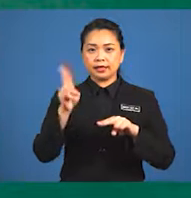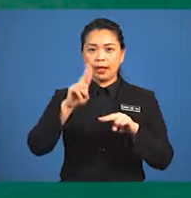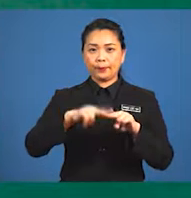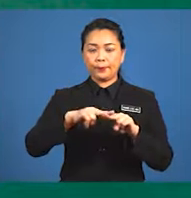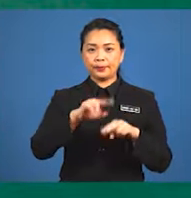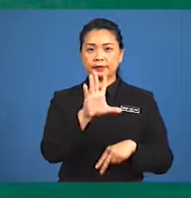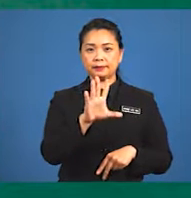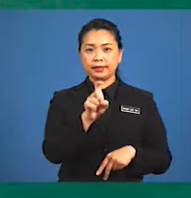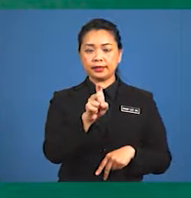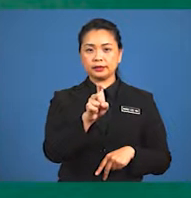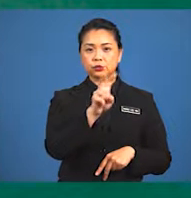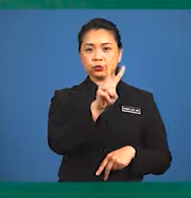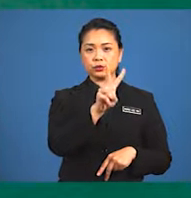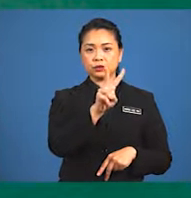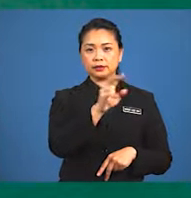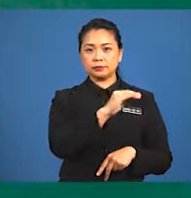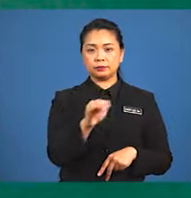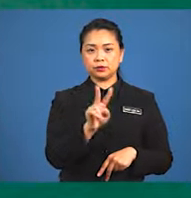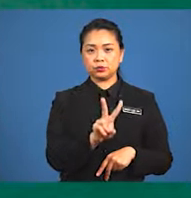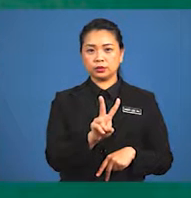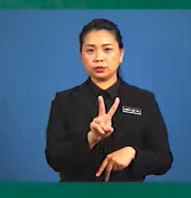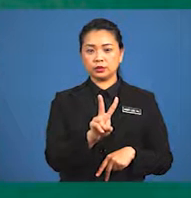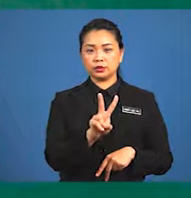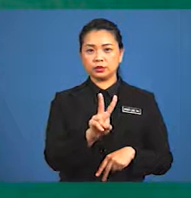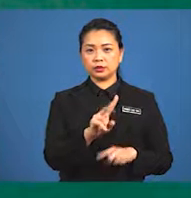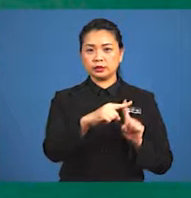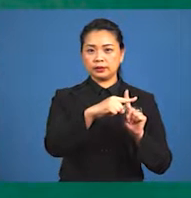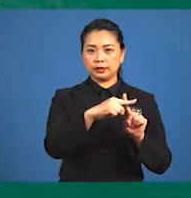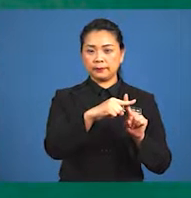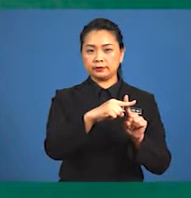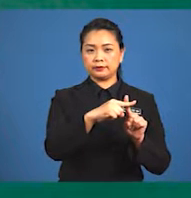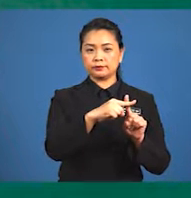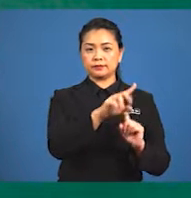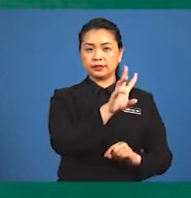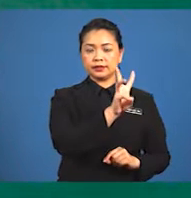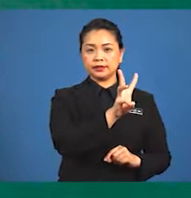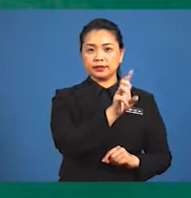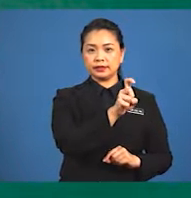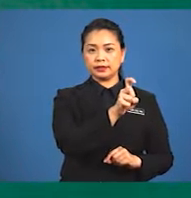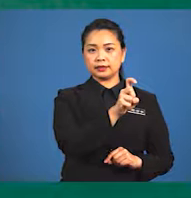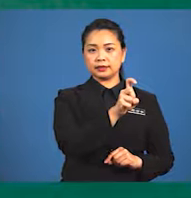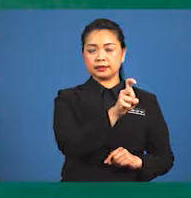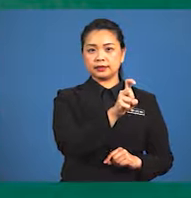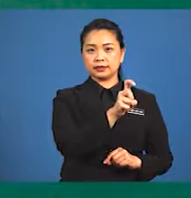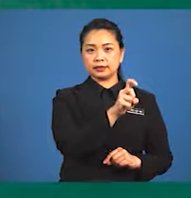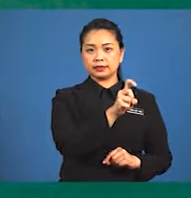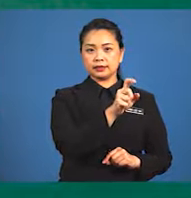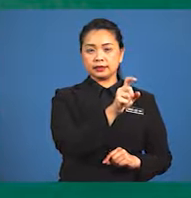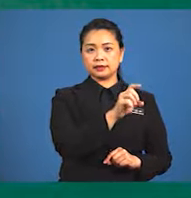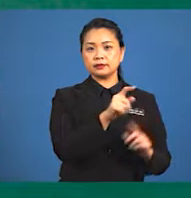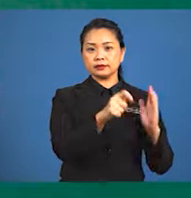tambah 5X kuasa 2 per 2 tambah 6X